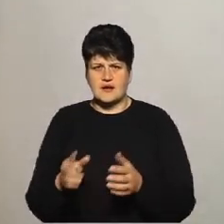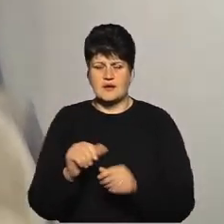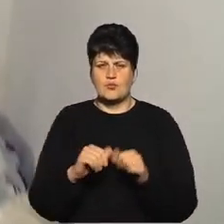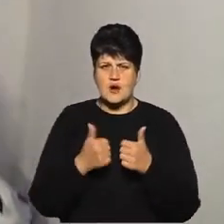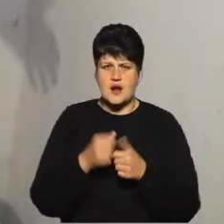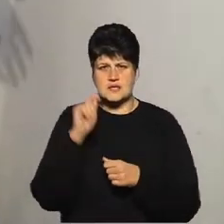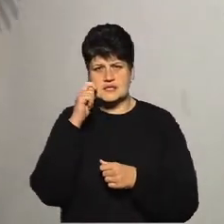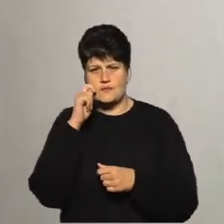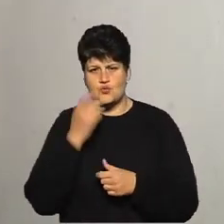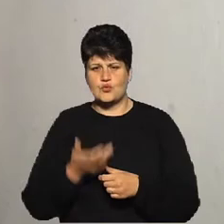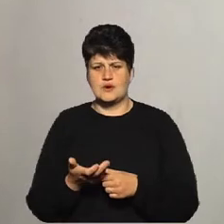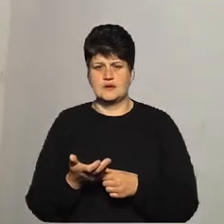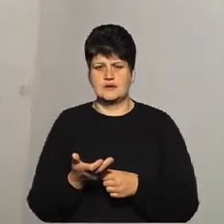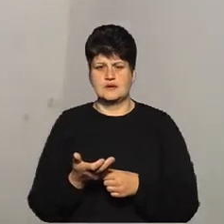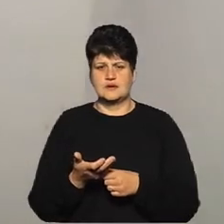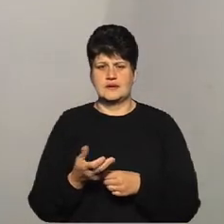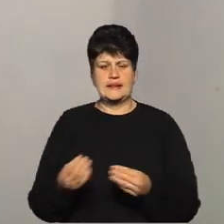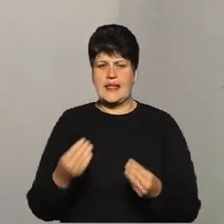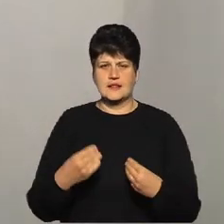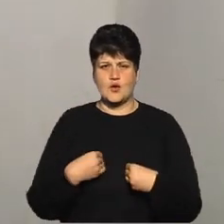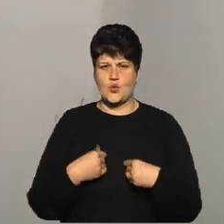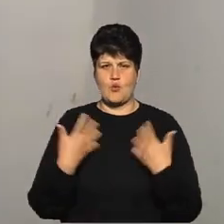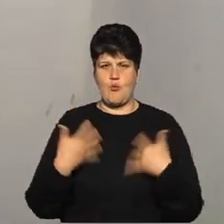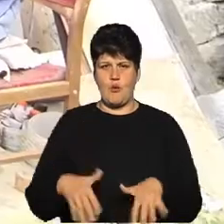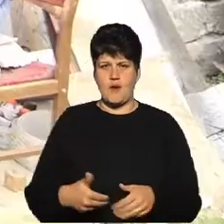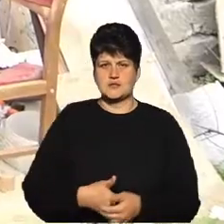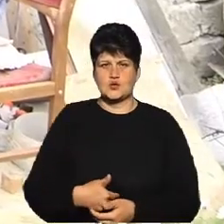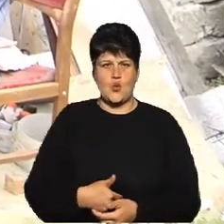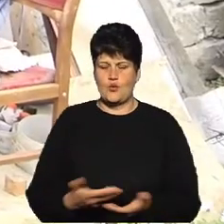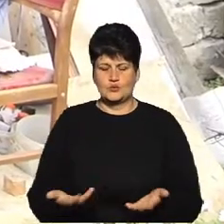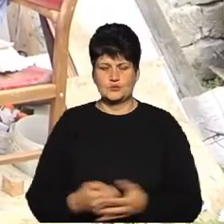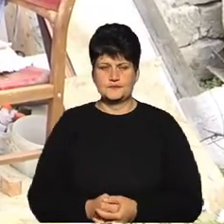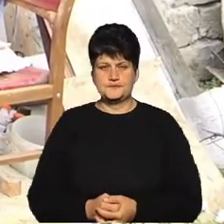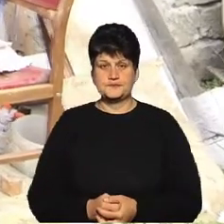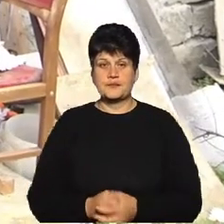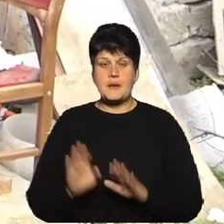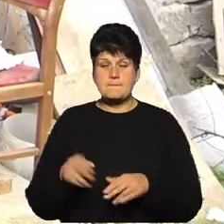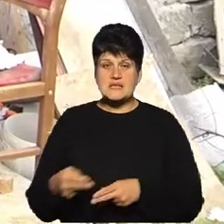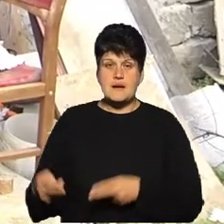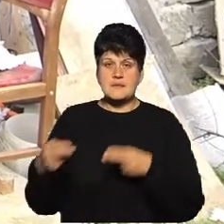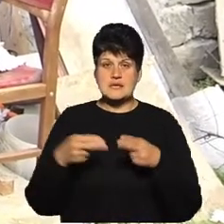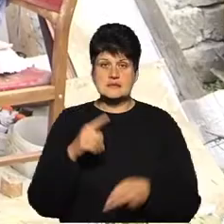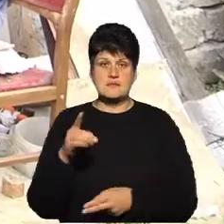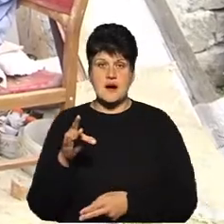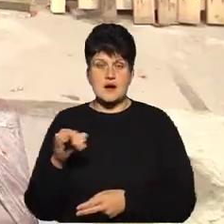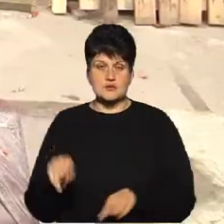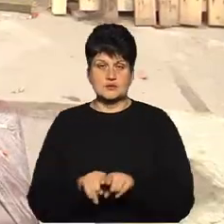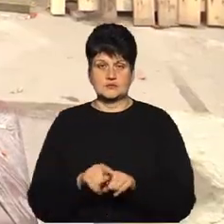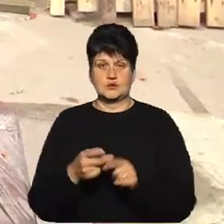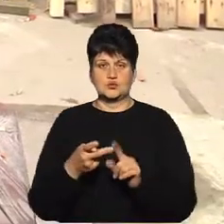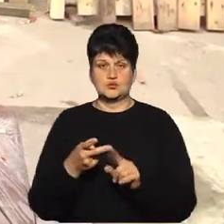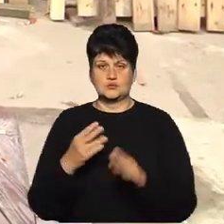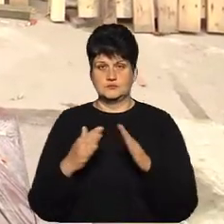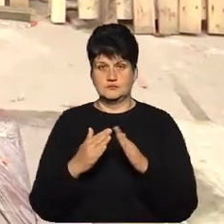цибуля. Не дають пропасти з голоду, дякувати Богові. Після переїзду Збараж став для них другою домівкою,